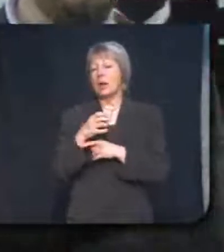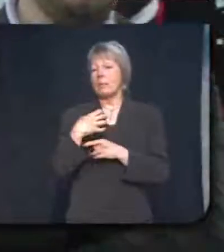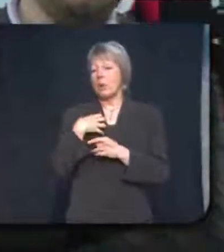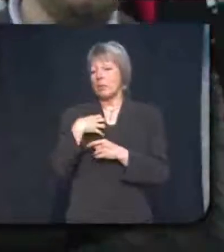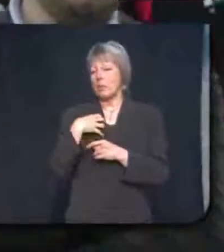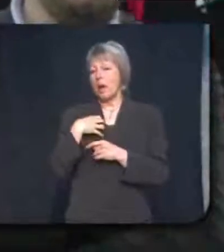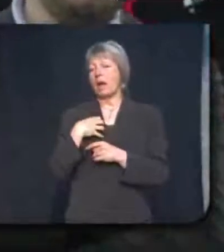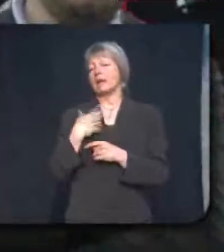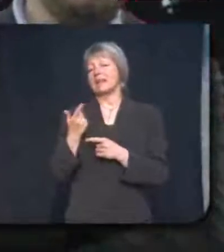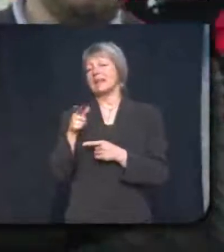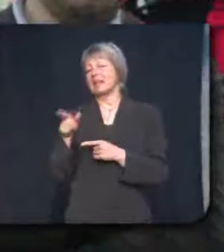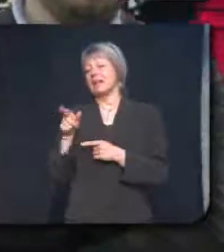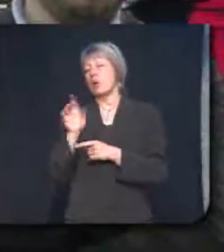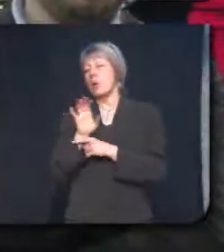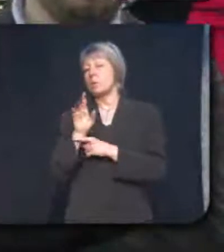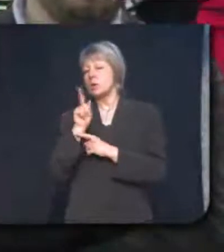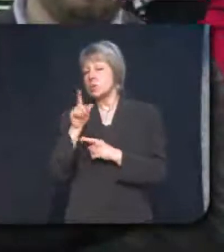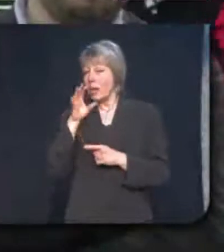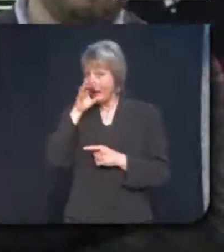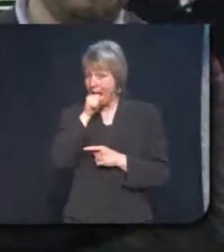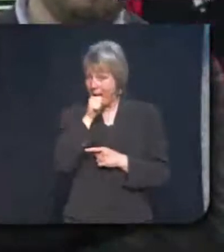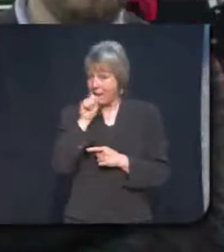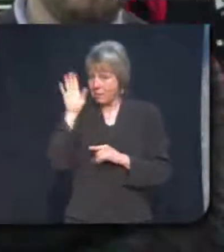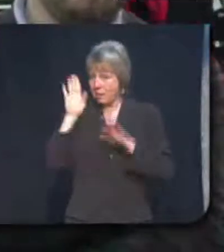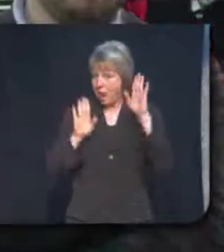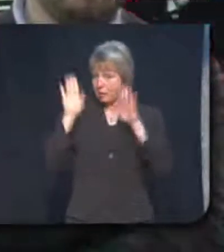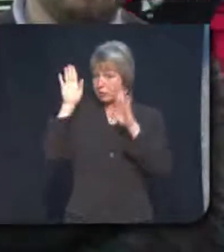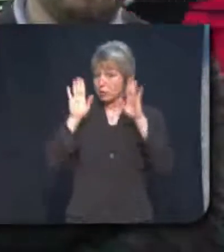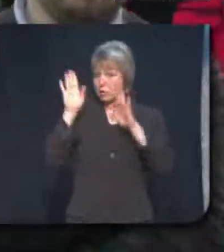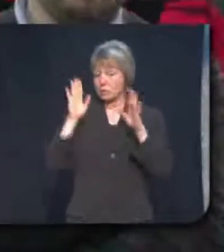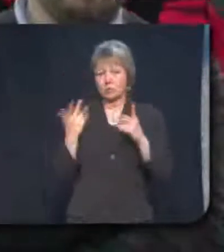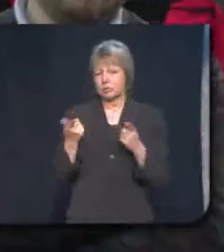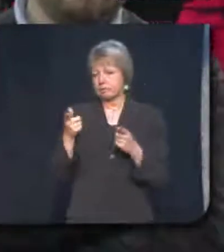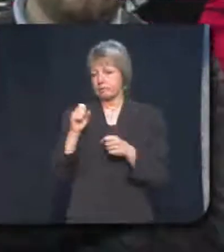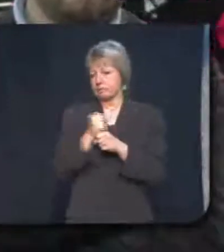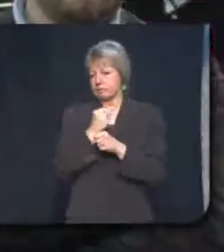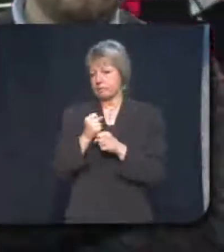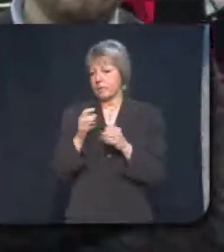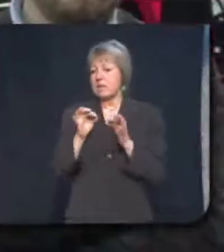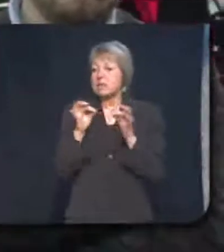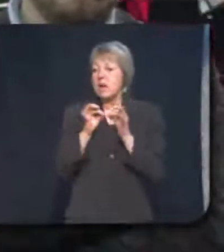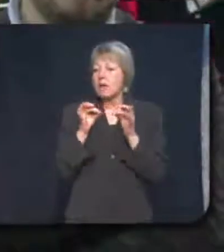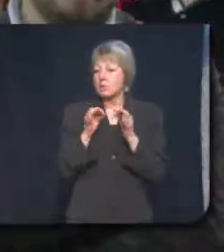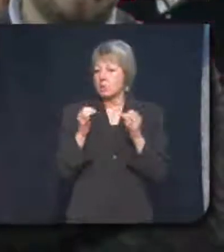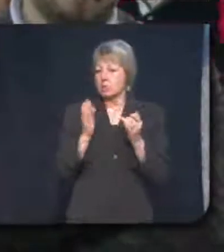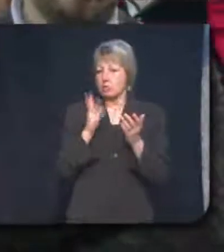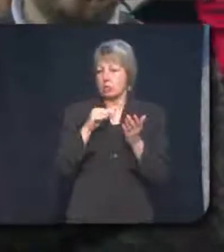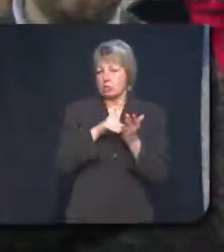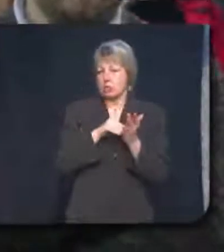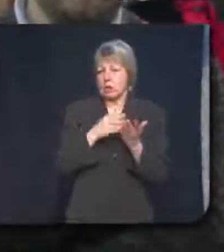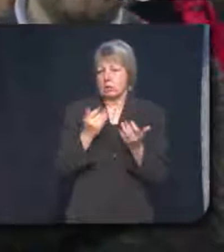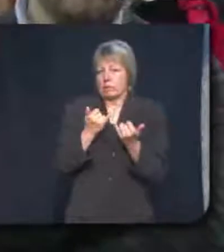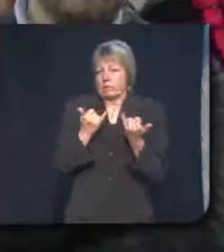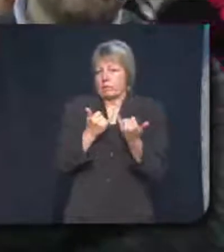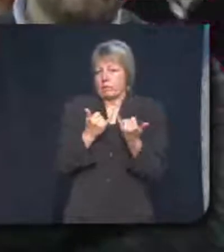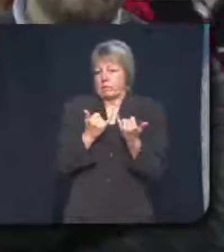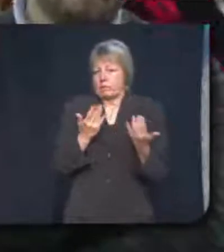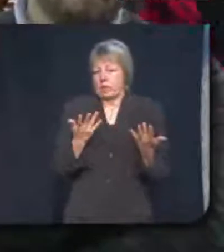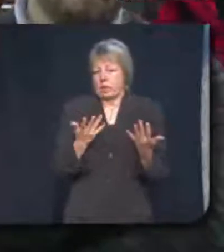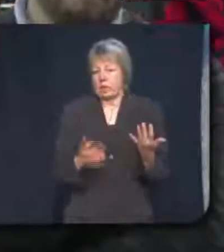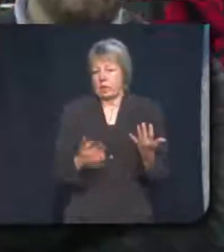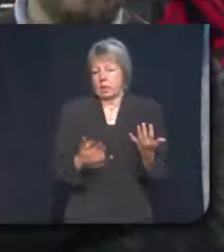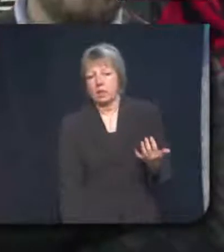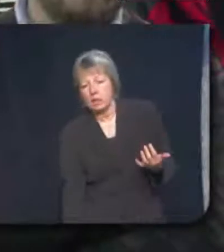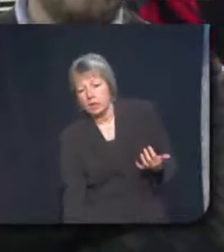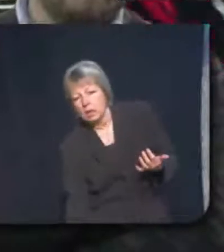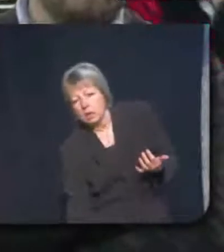geheim abgestimmt werden soll das ist hier kommt ganz klar ausgeschlossen schon in der Satzung das können wir nicht mit dieser gescheite Entscheidung überschreiben